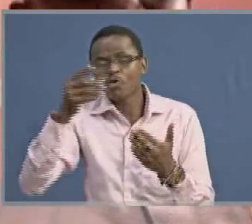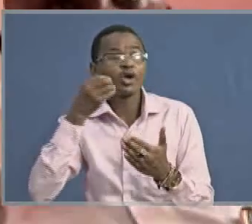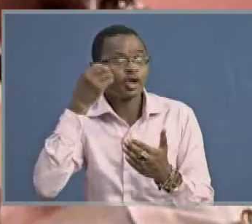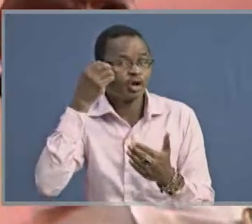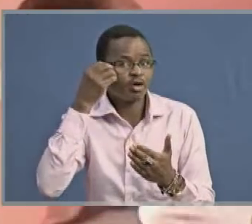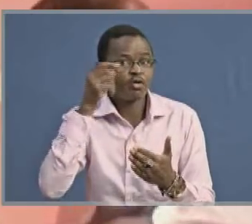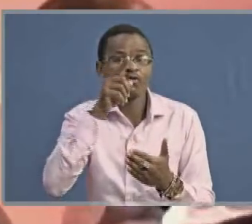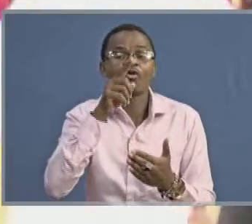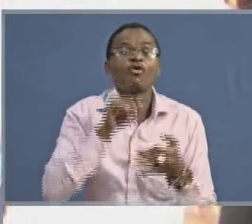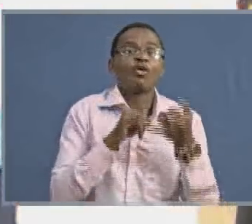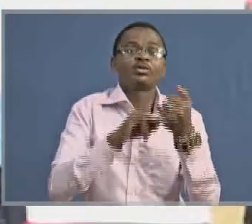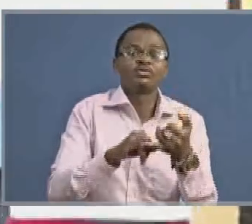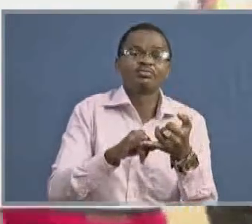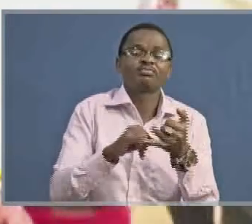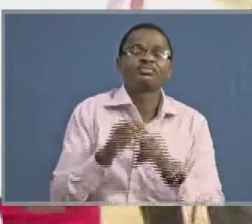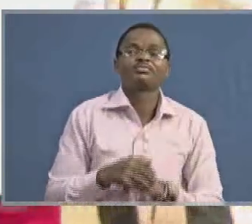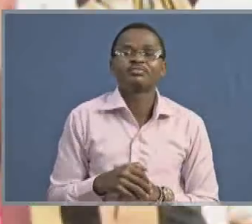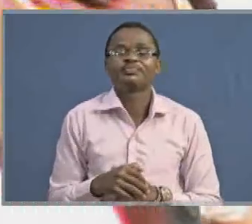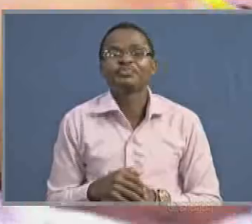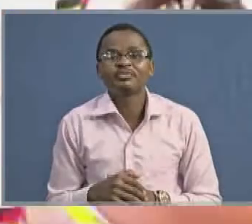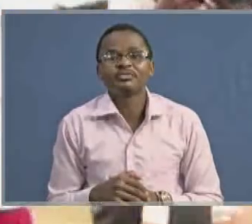kwa wakwe zake.